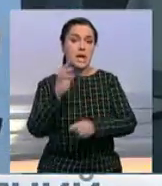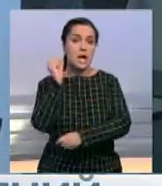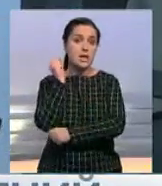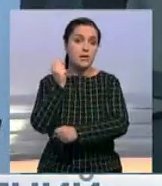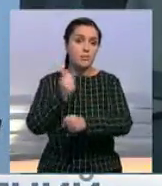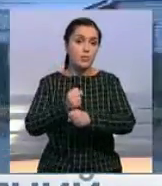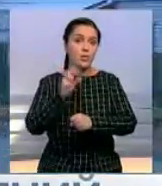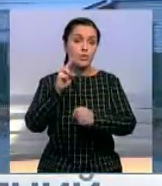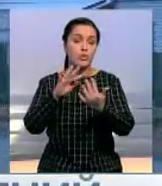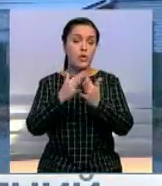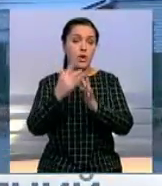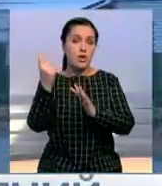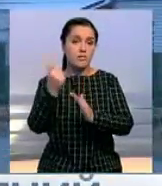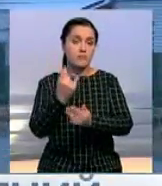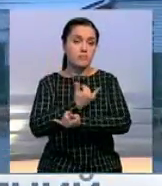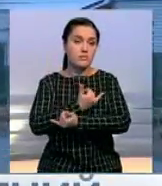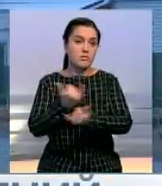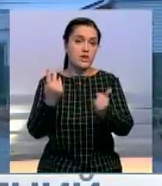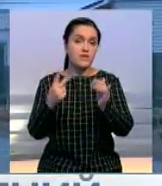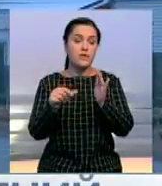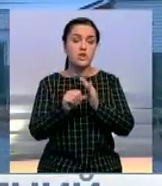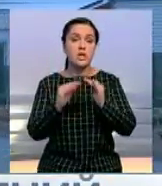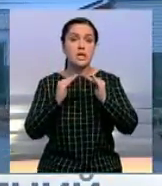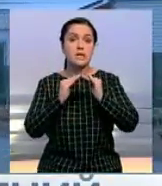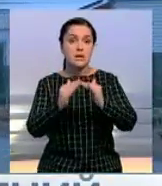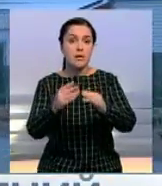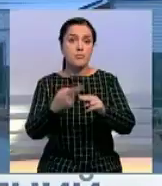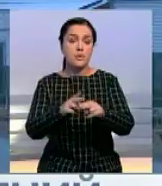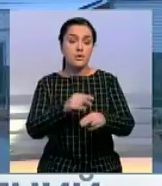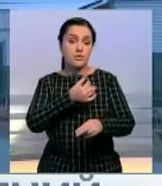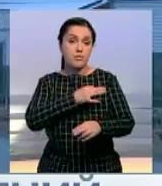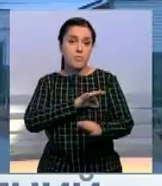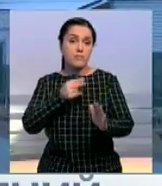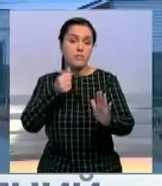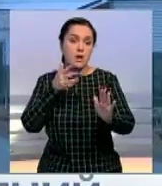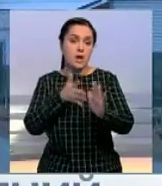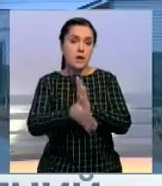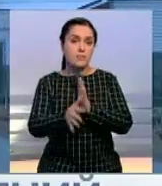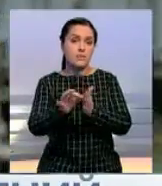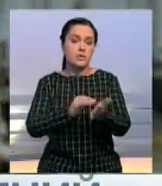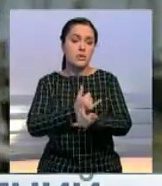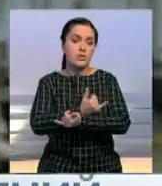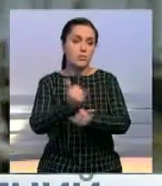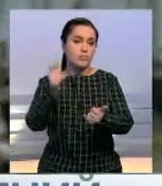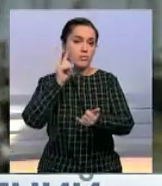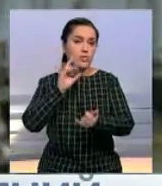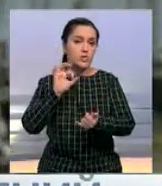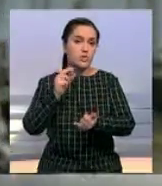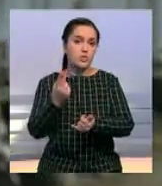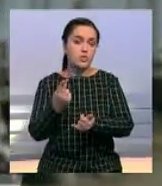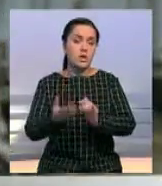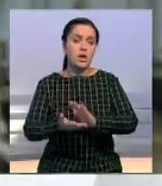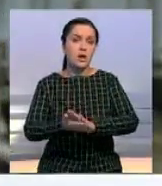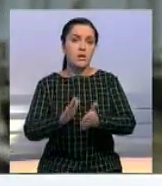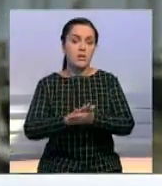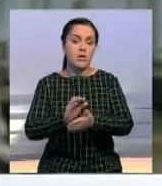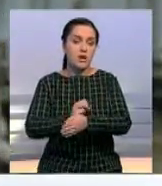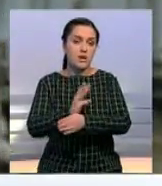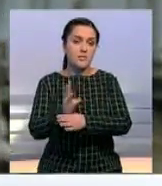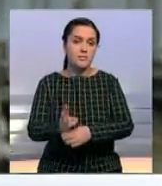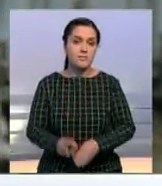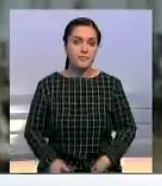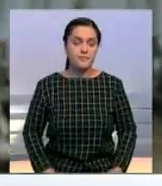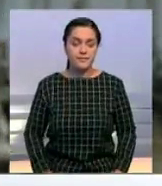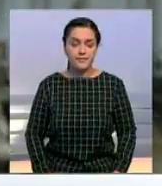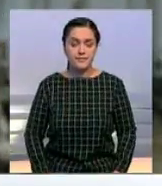26 домов. Здесь, не скупясь, тратят прибыль на то, чтобы сделать жизнь односельчан комфортнее. Президент, когда ставит задачи, это все подтверждается